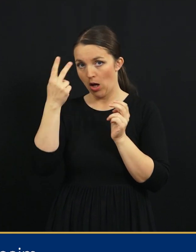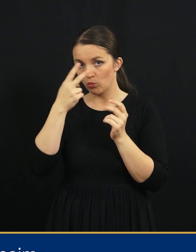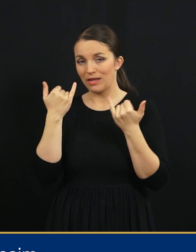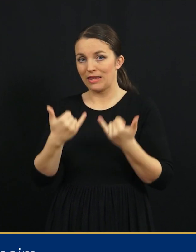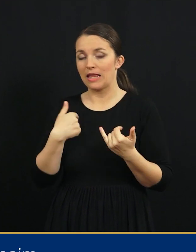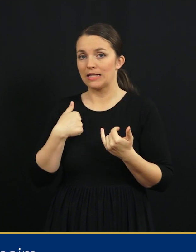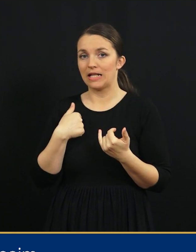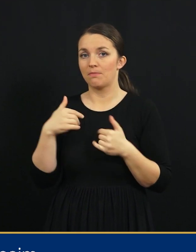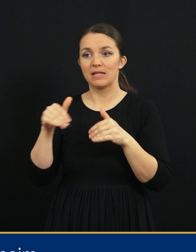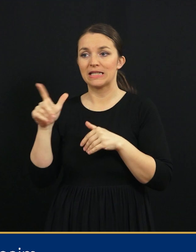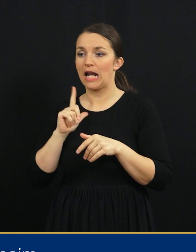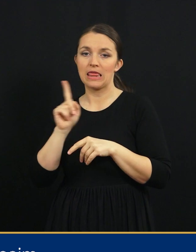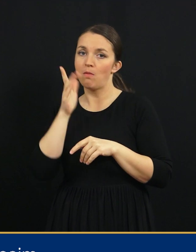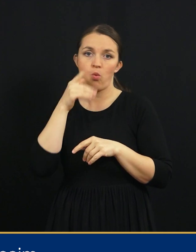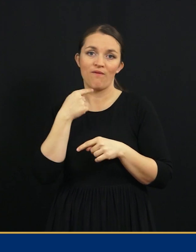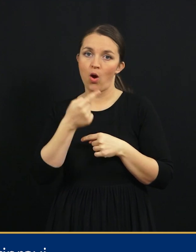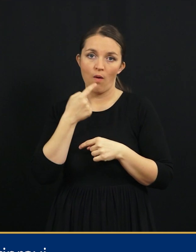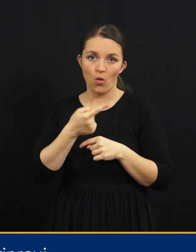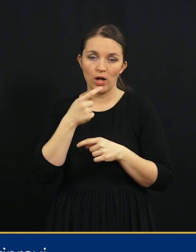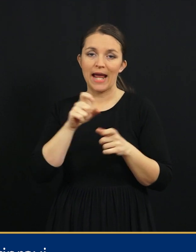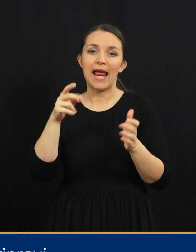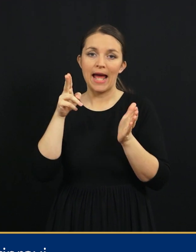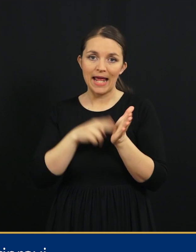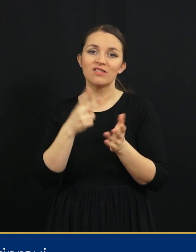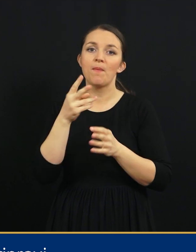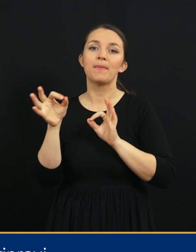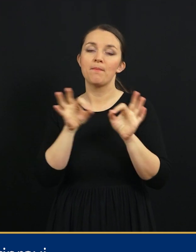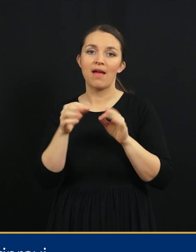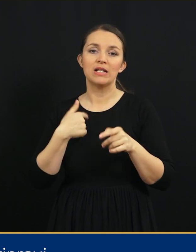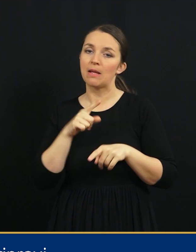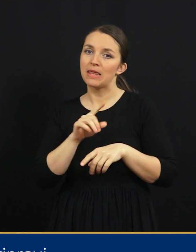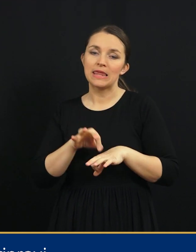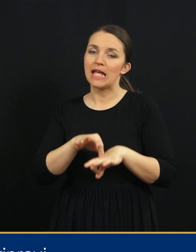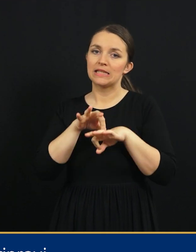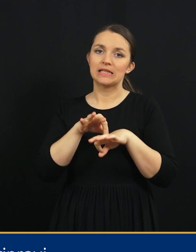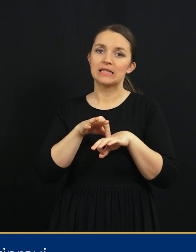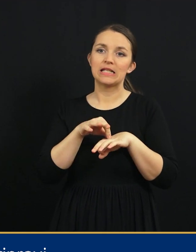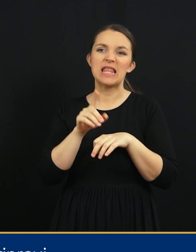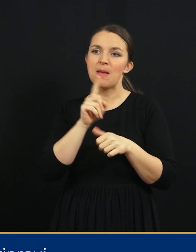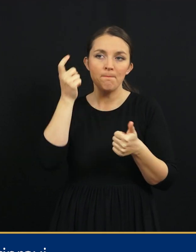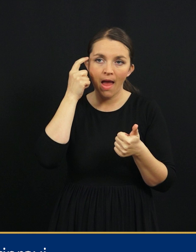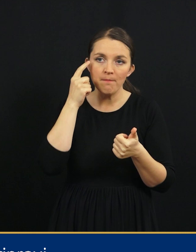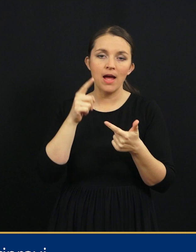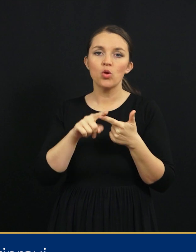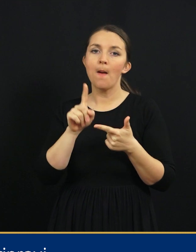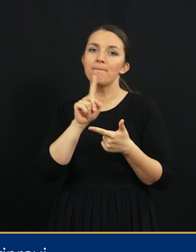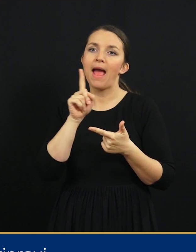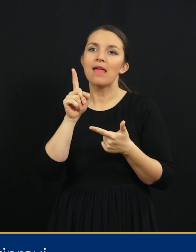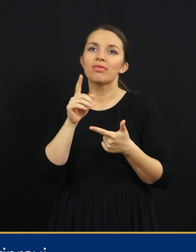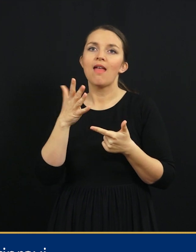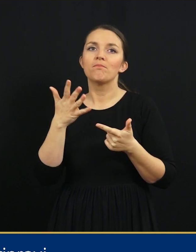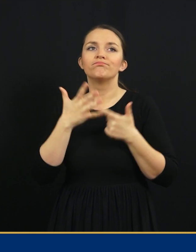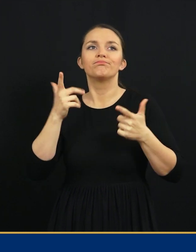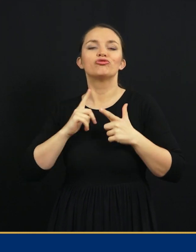me razumete danes, ne, jaz in minister ne bova govorila, ker je res v pripravi, se mi ne zdi nepametno,